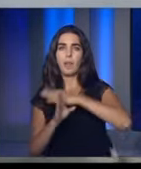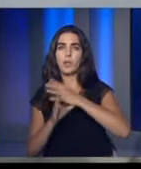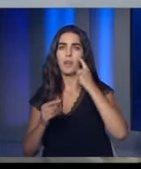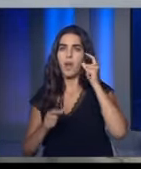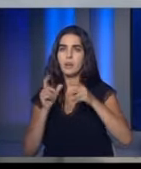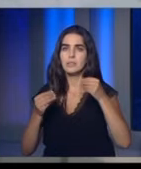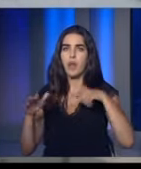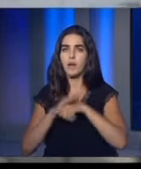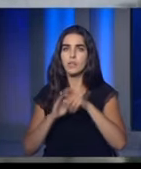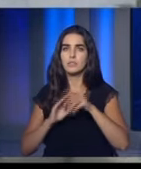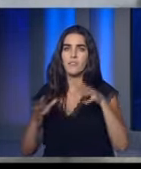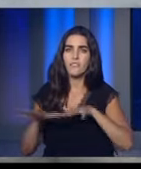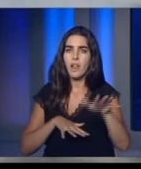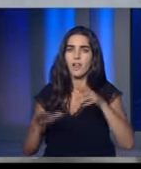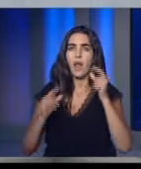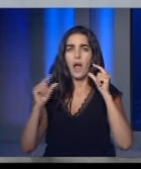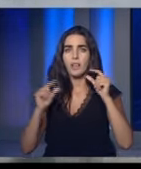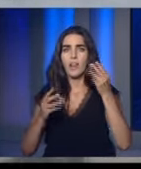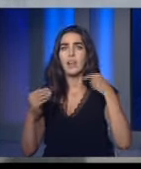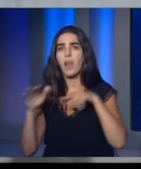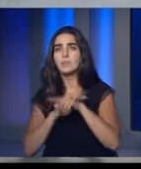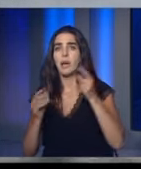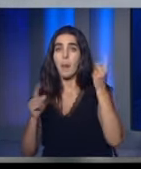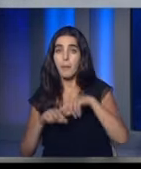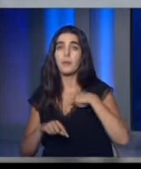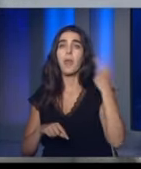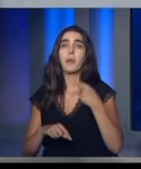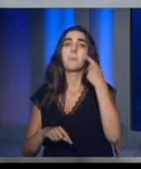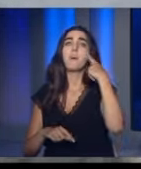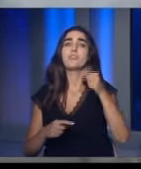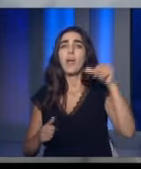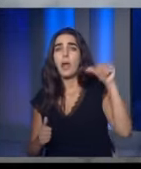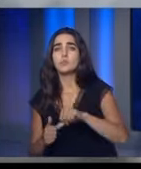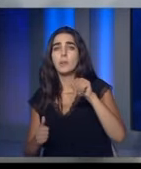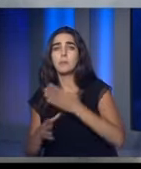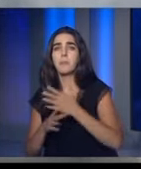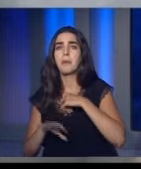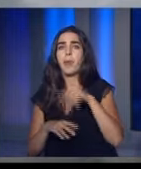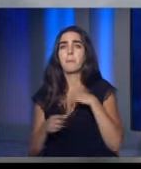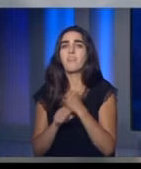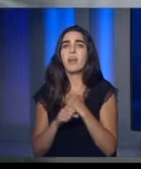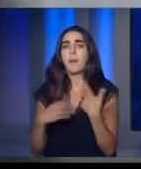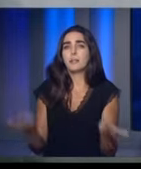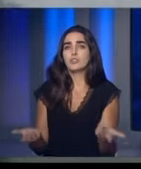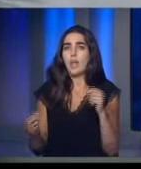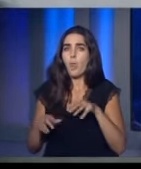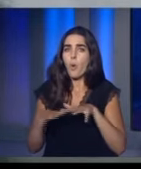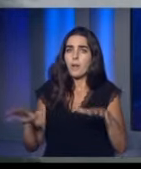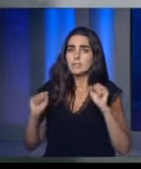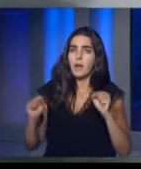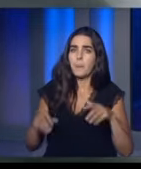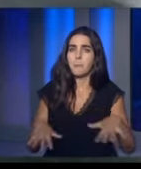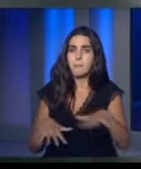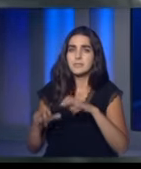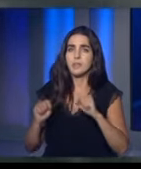بحلول ظهر الأربعاء، وحث الناس في المناطق المعرضة للخطر على الفرار، وأضاف: لم نرى أسوأ